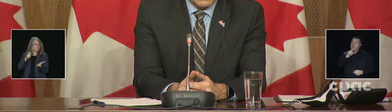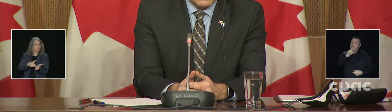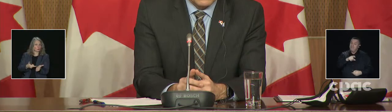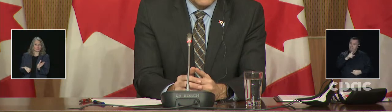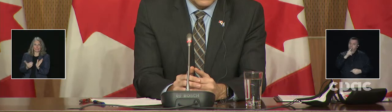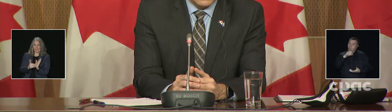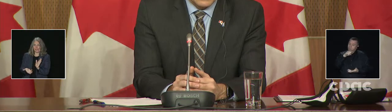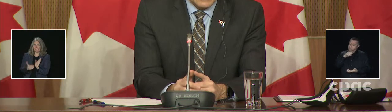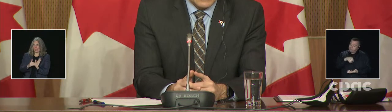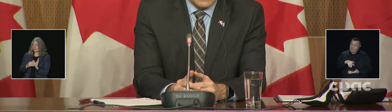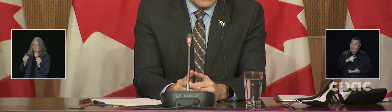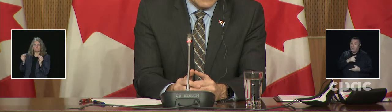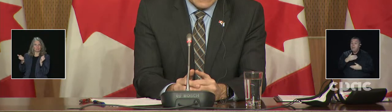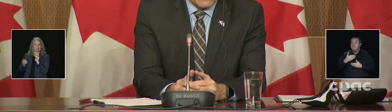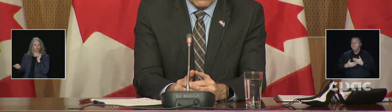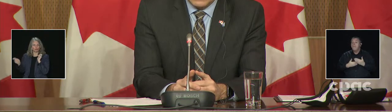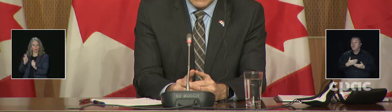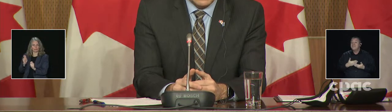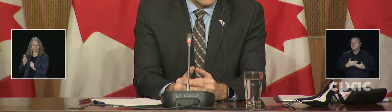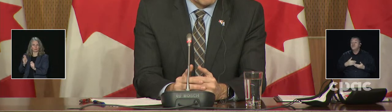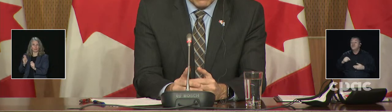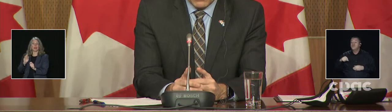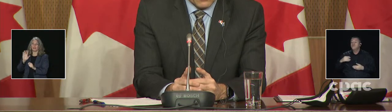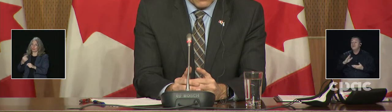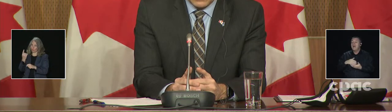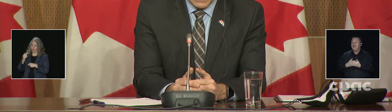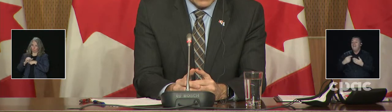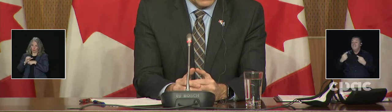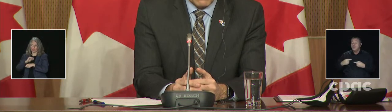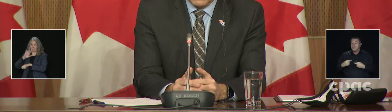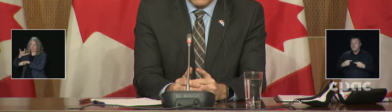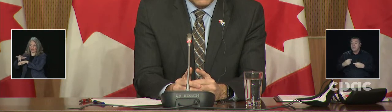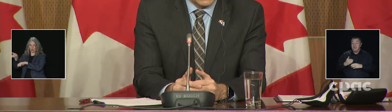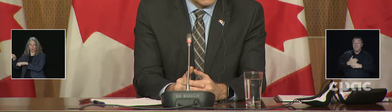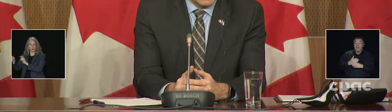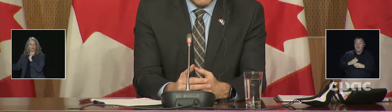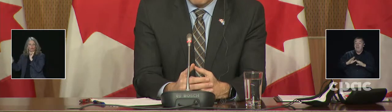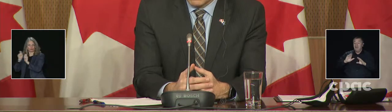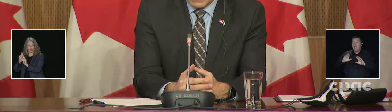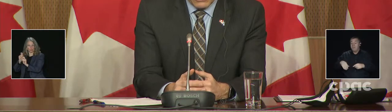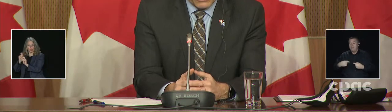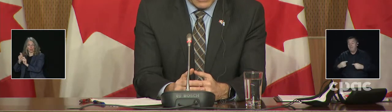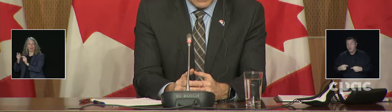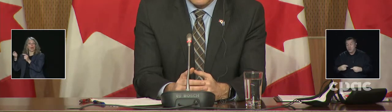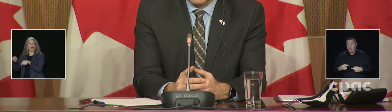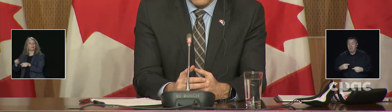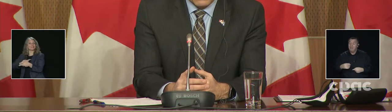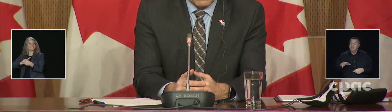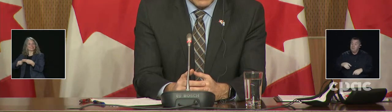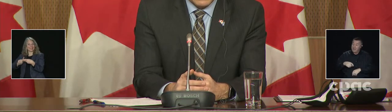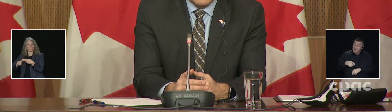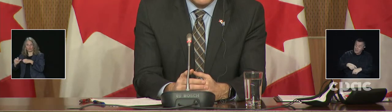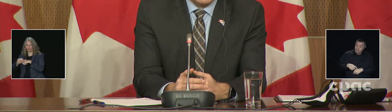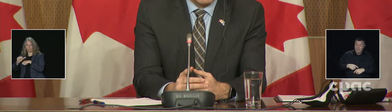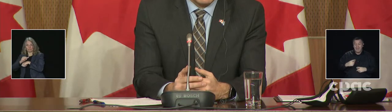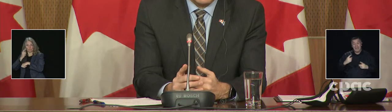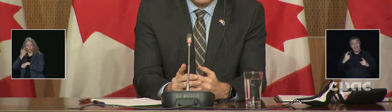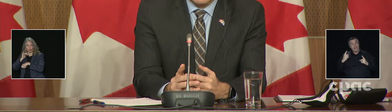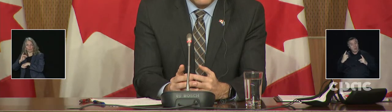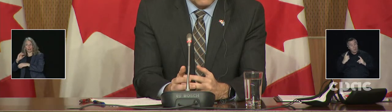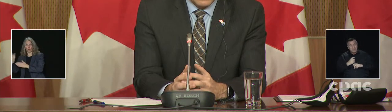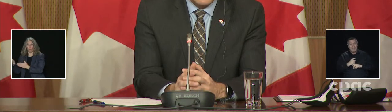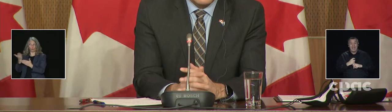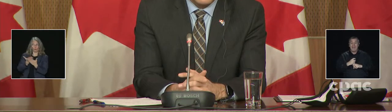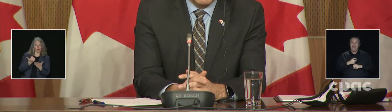les procédures à la frontière et post-frontière sont des procédures qui prennent du temps, qui soient compliquées, qui les amènent